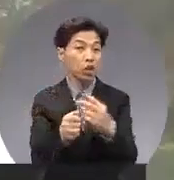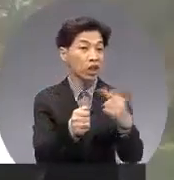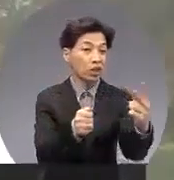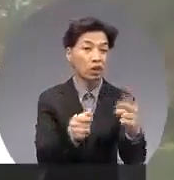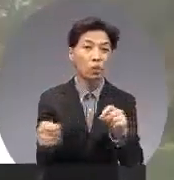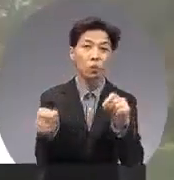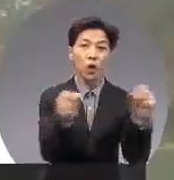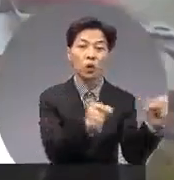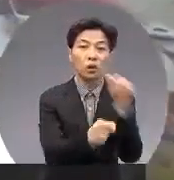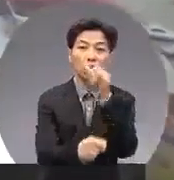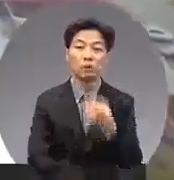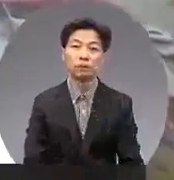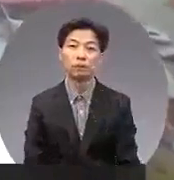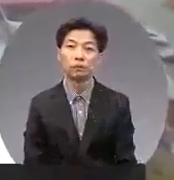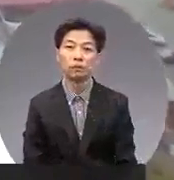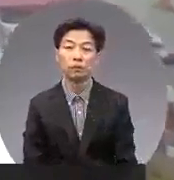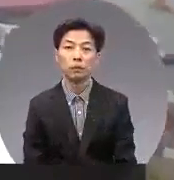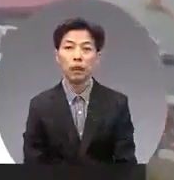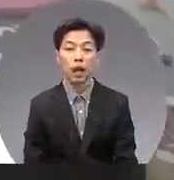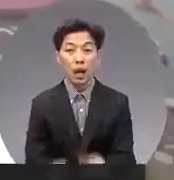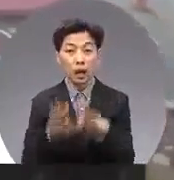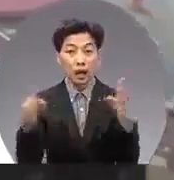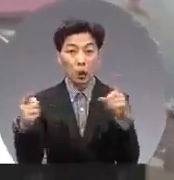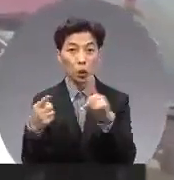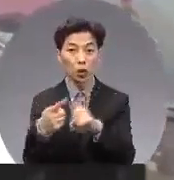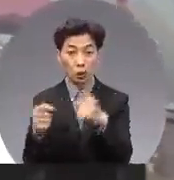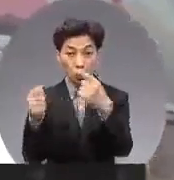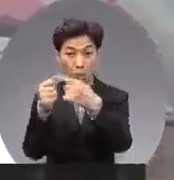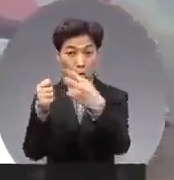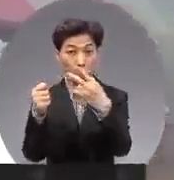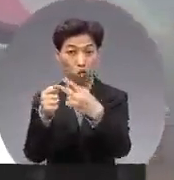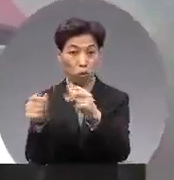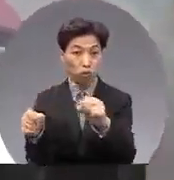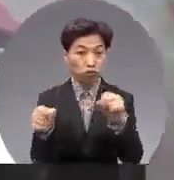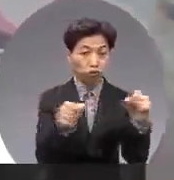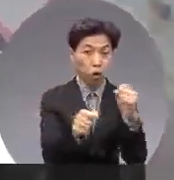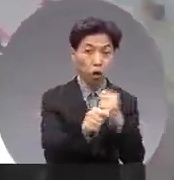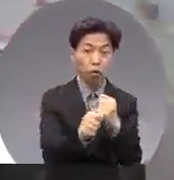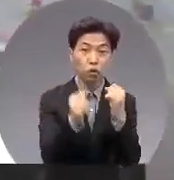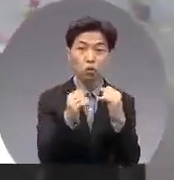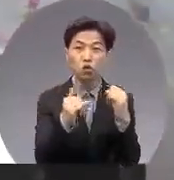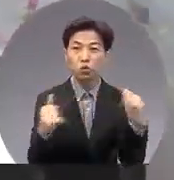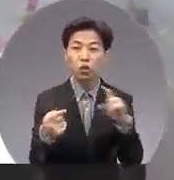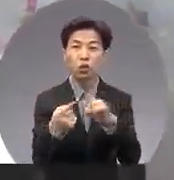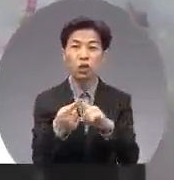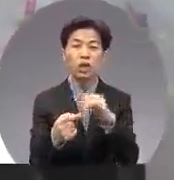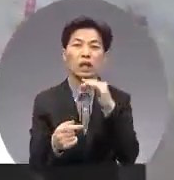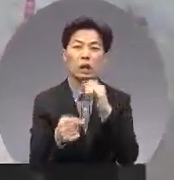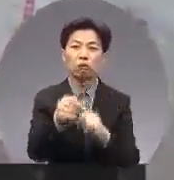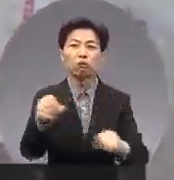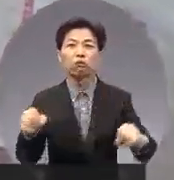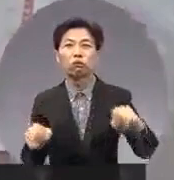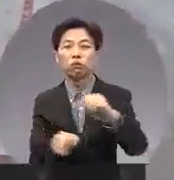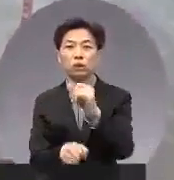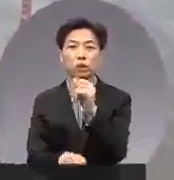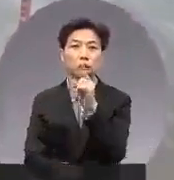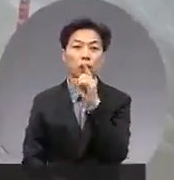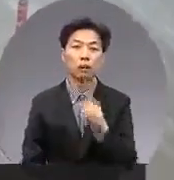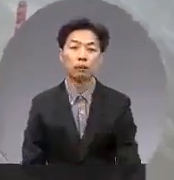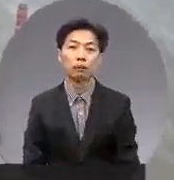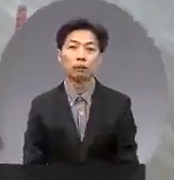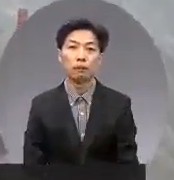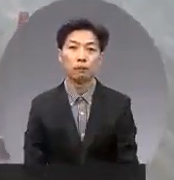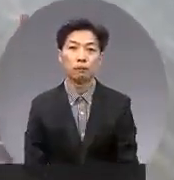연기 되었습니다 사실상 개통 시점이 두번째 미뤄지면서 인근 주민 들의 기다림은 더 길어 지게 됐습니다 허재